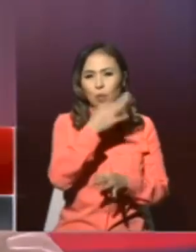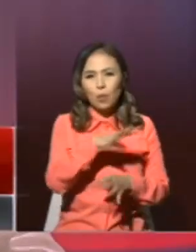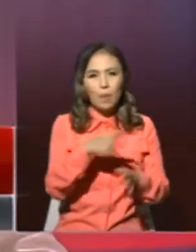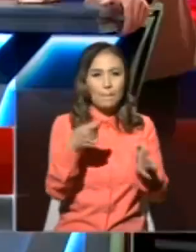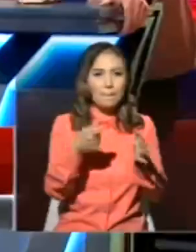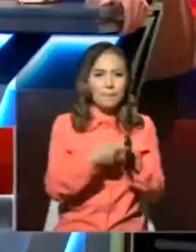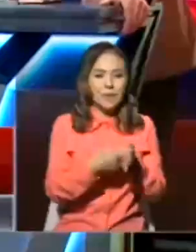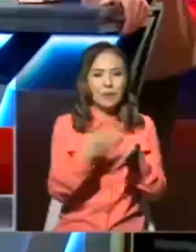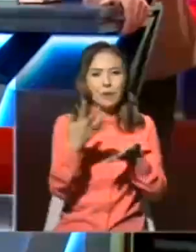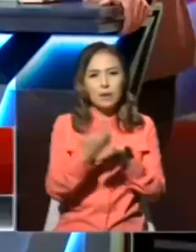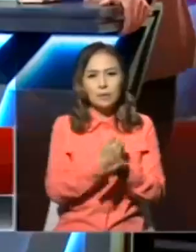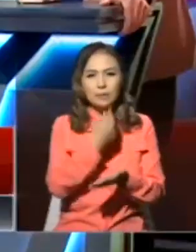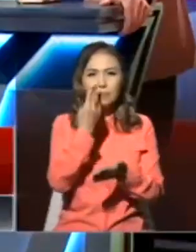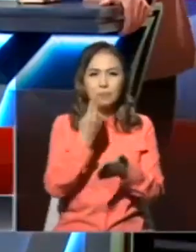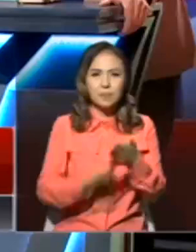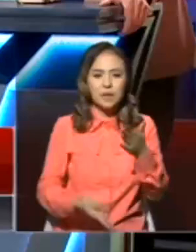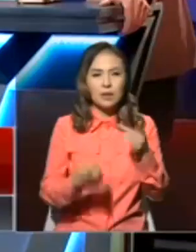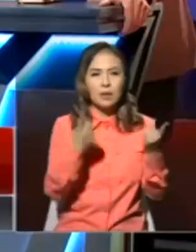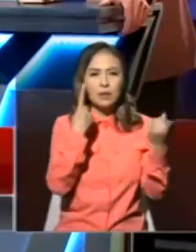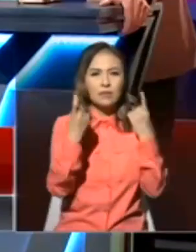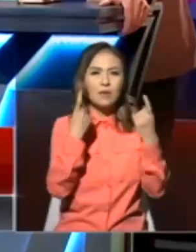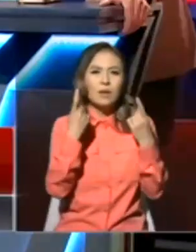адам ұтты, кімнің ұтқан жайы ақпарат